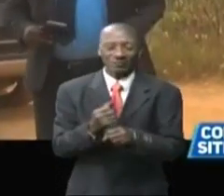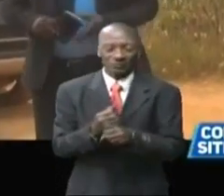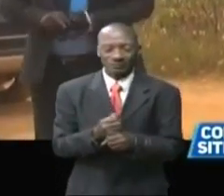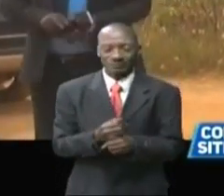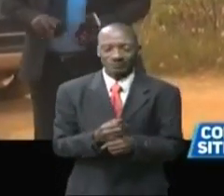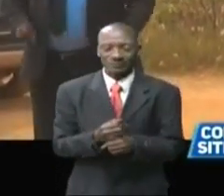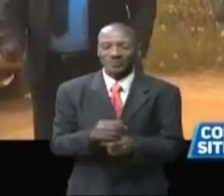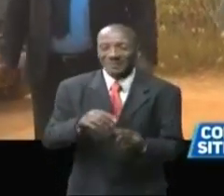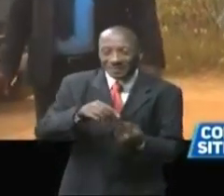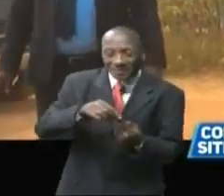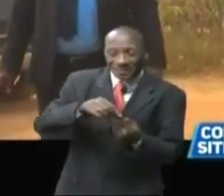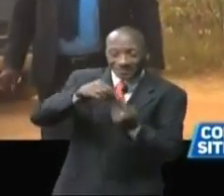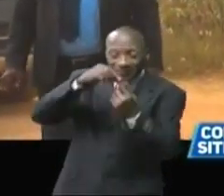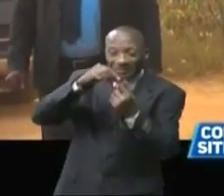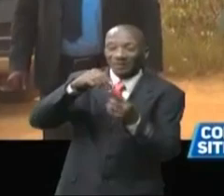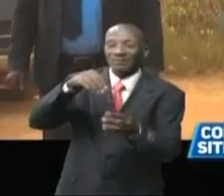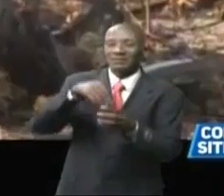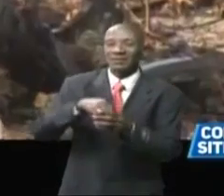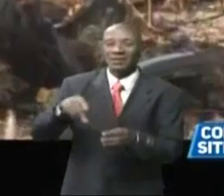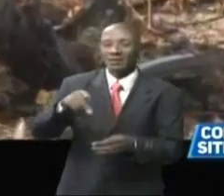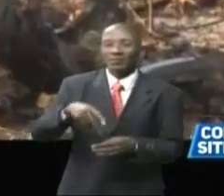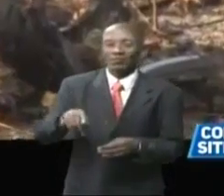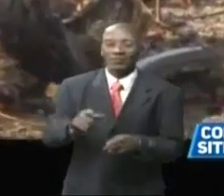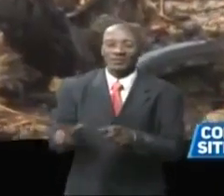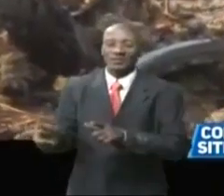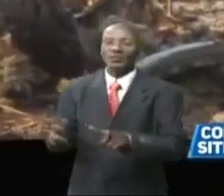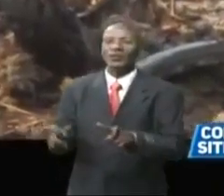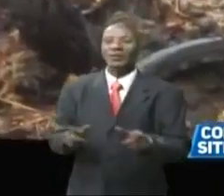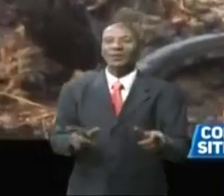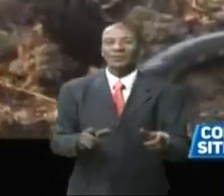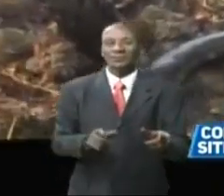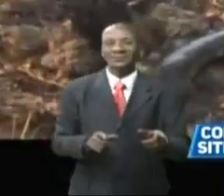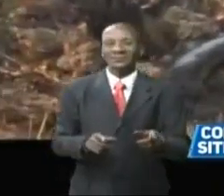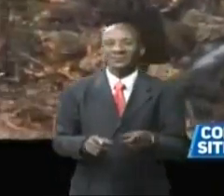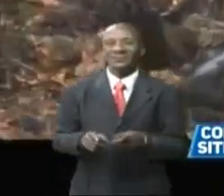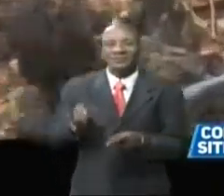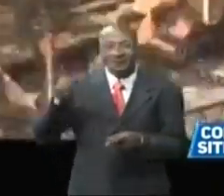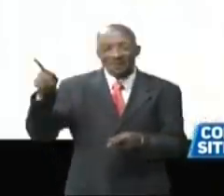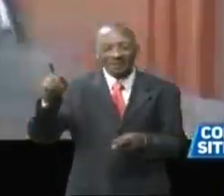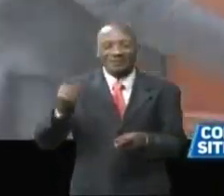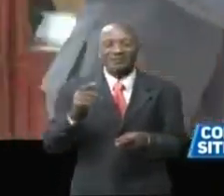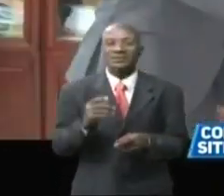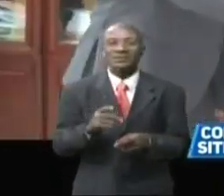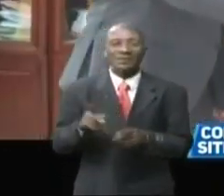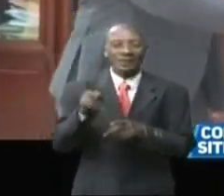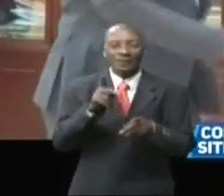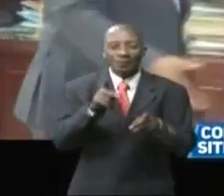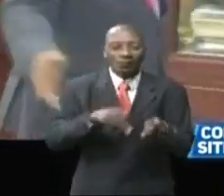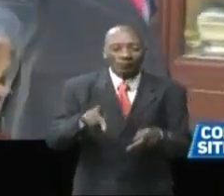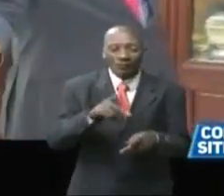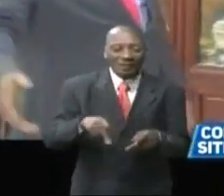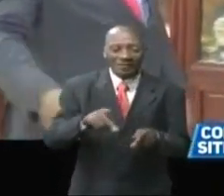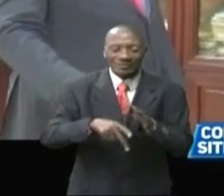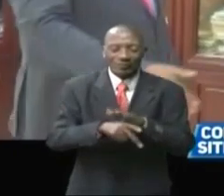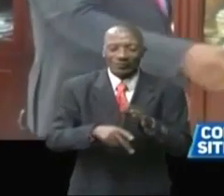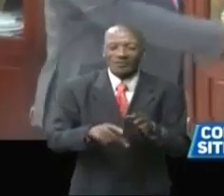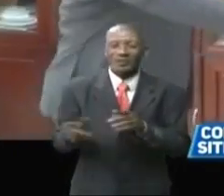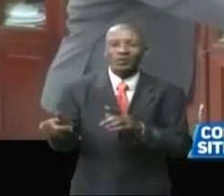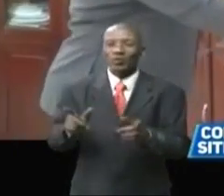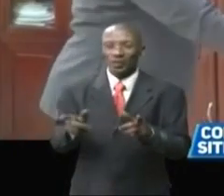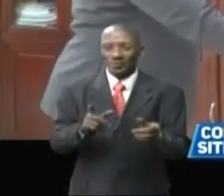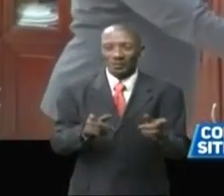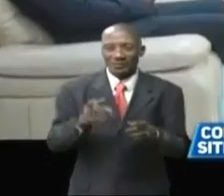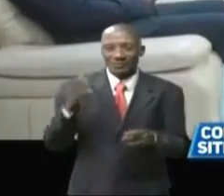des logements sociaux et d'autres infrastructures d'intérêt communautaire. Bien avant cette descente d'identification de